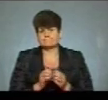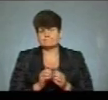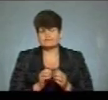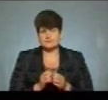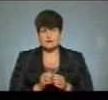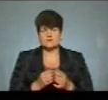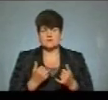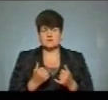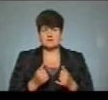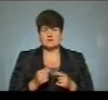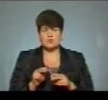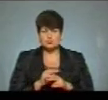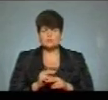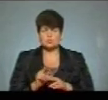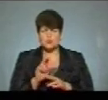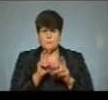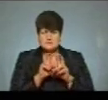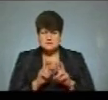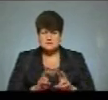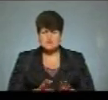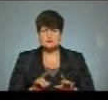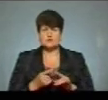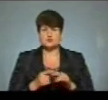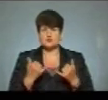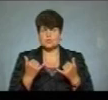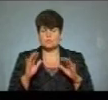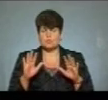Проводиться лікування до обстеження. На